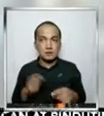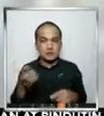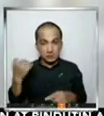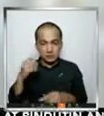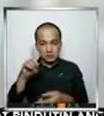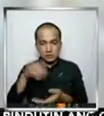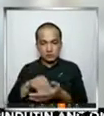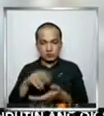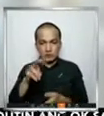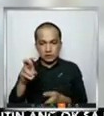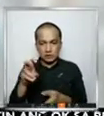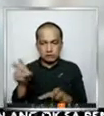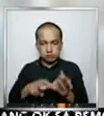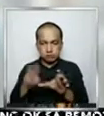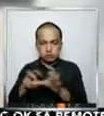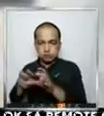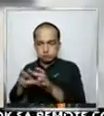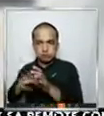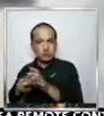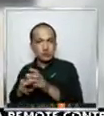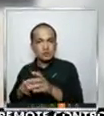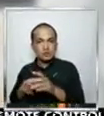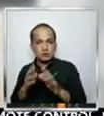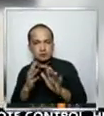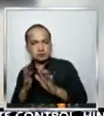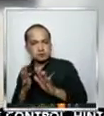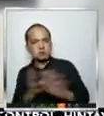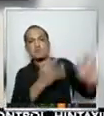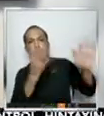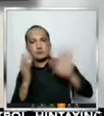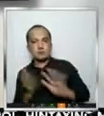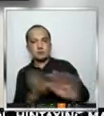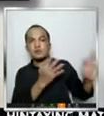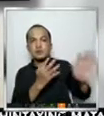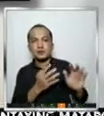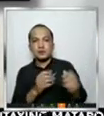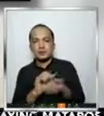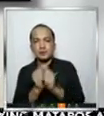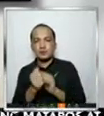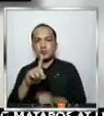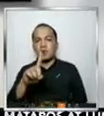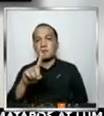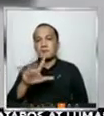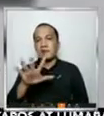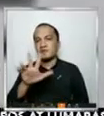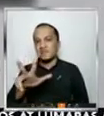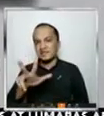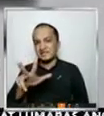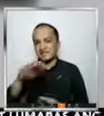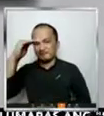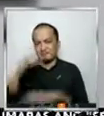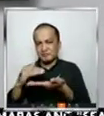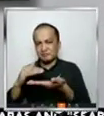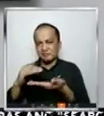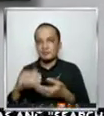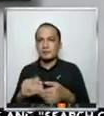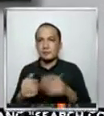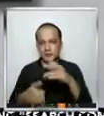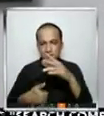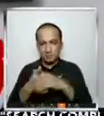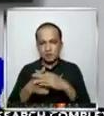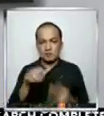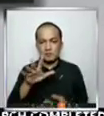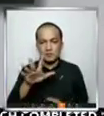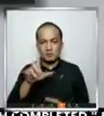na naisasakay kada biyahe, magiging 153 na lamang. Lumalabas na 51 na tao na lamang ang maaaring